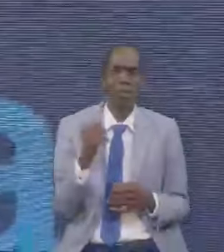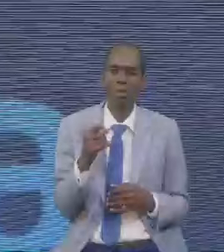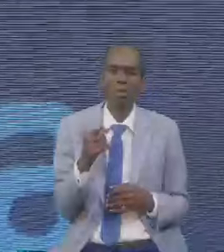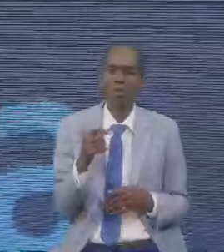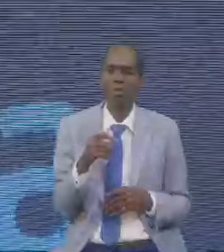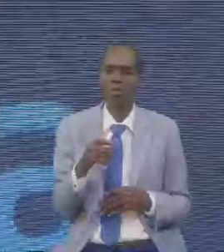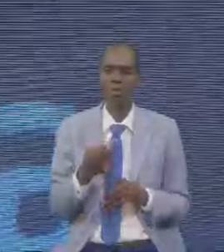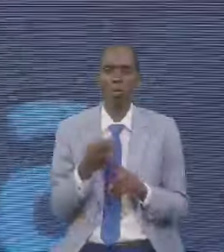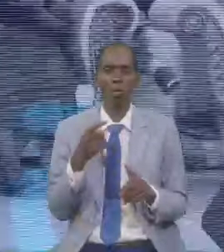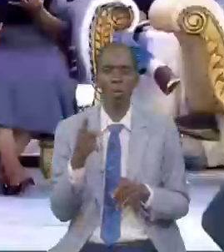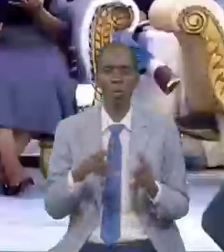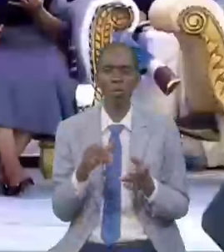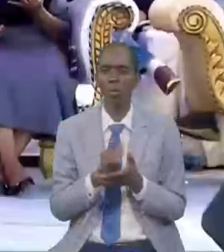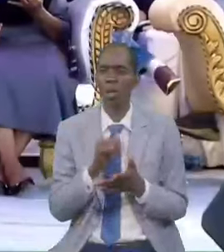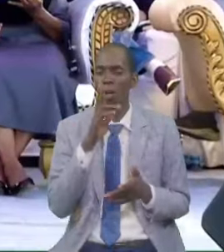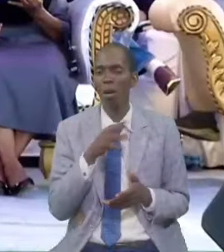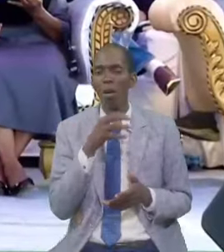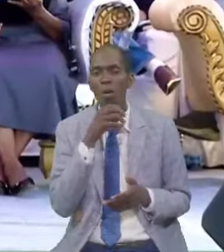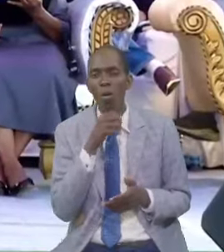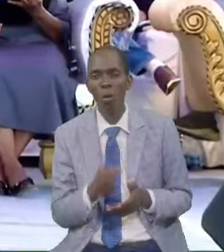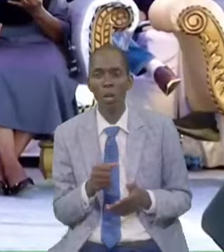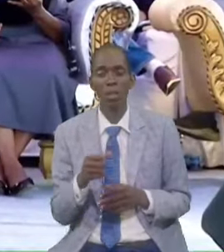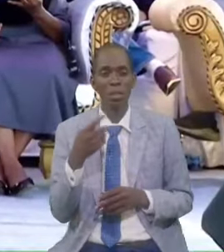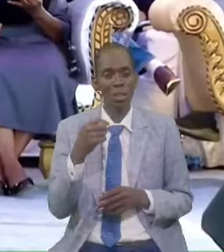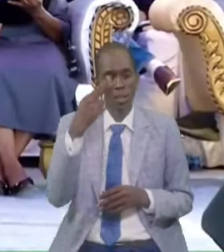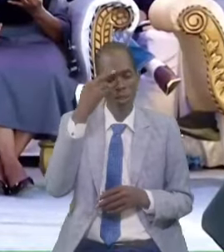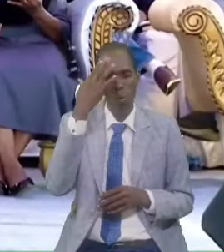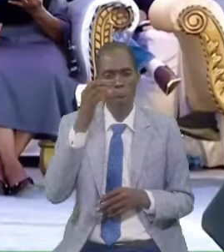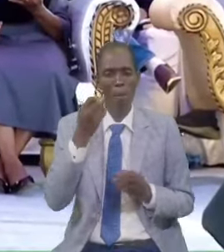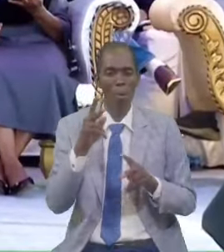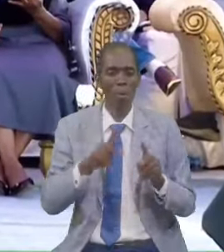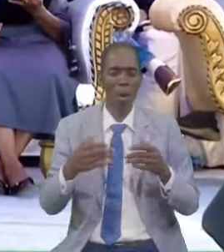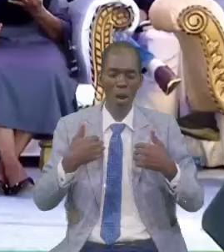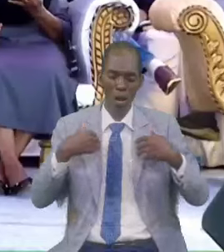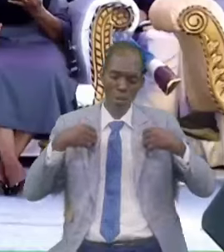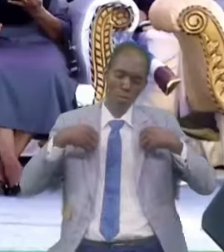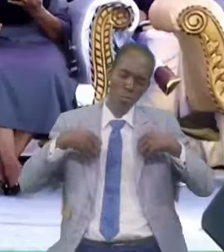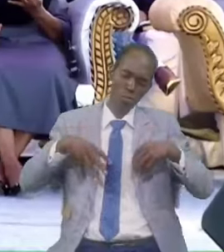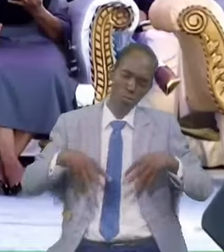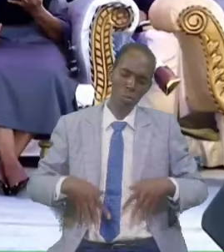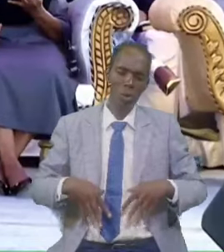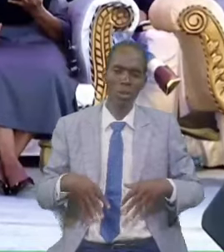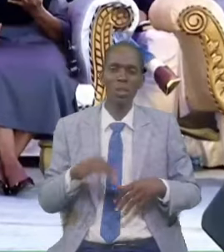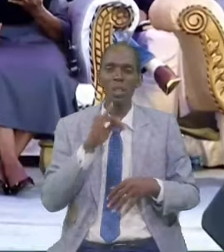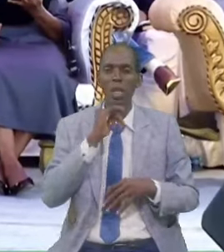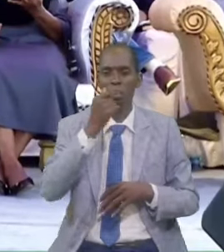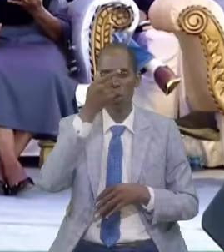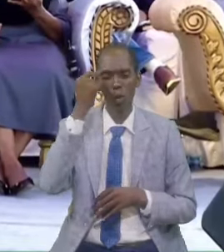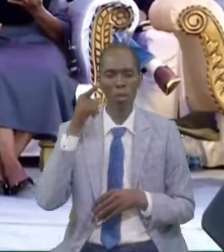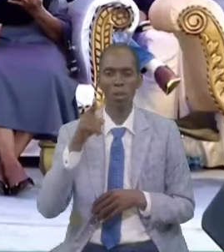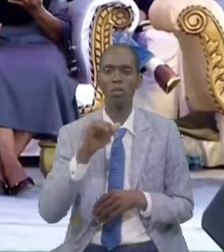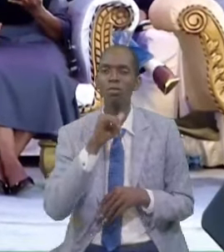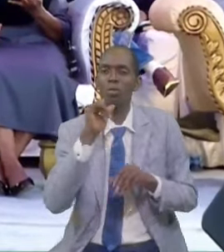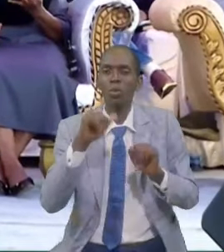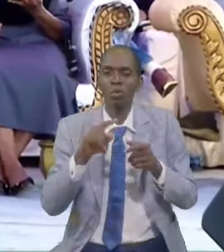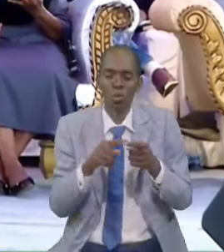పెద్ద వయసు వారు గాని. The reason why they have depression and distress. వారి ఒత్తిడిని వారు స్వీకరిస్తున్నారు. They cannot handle the thorns that come